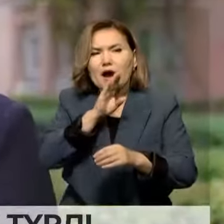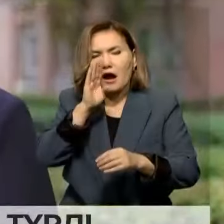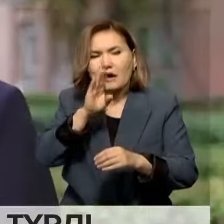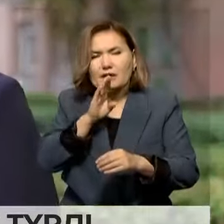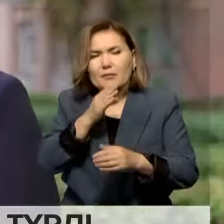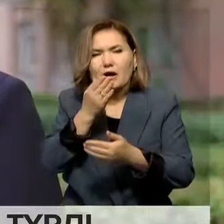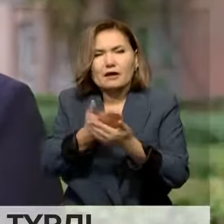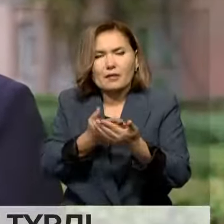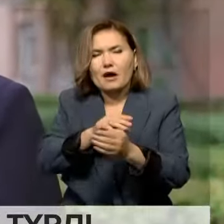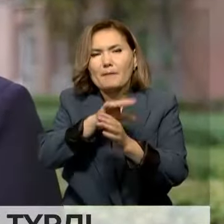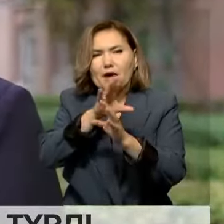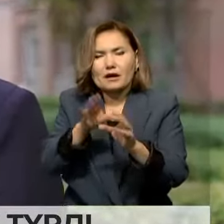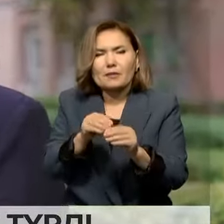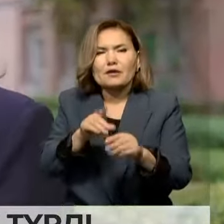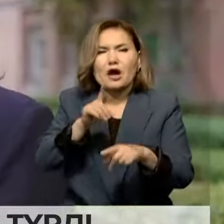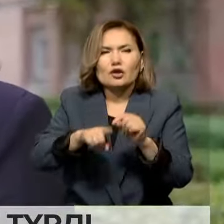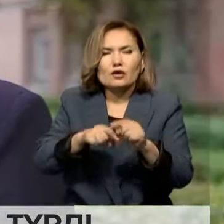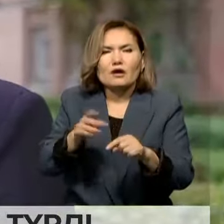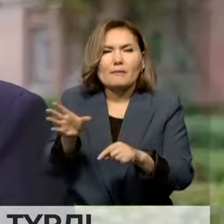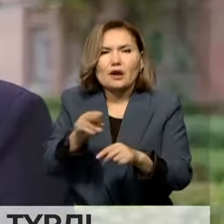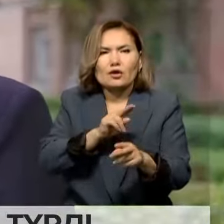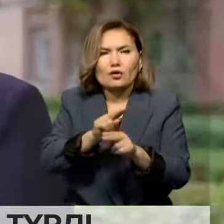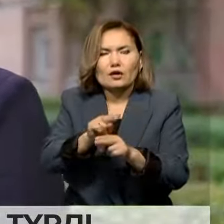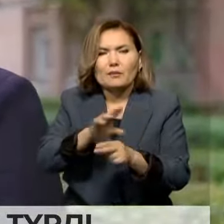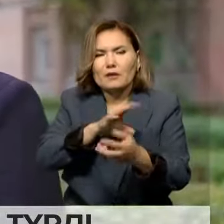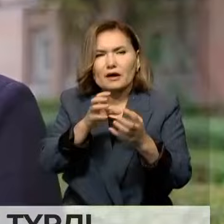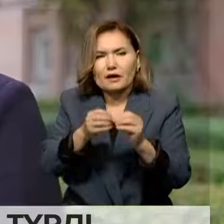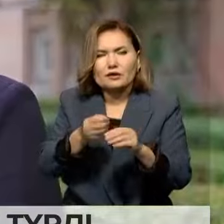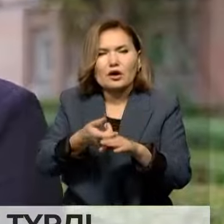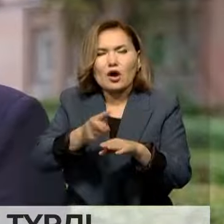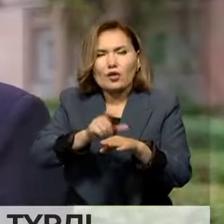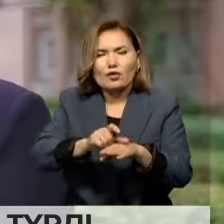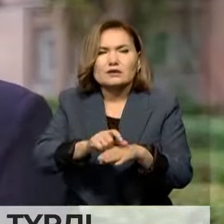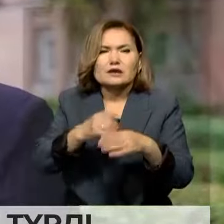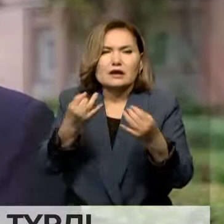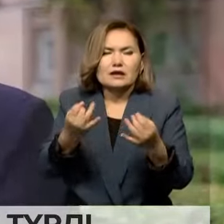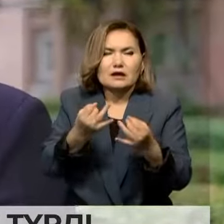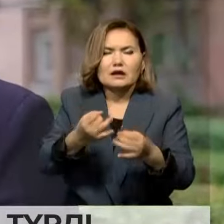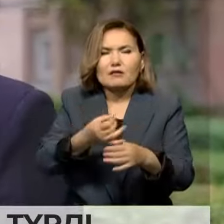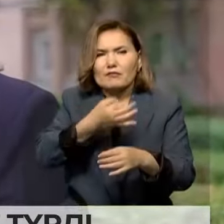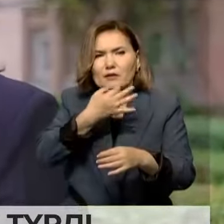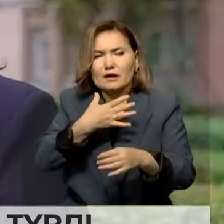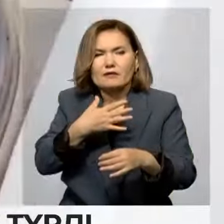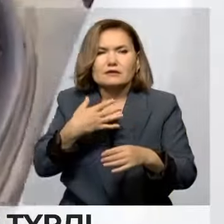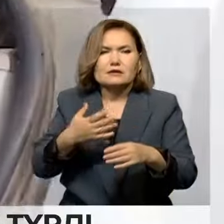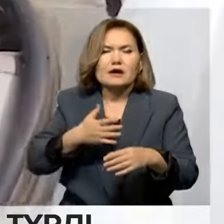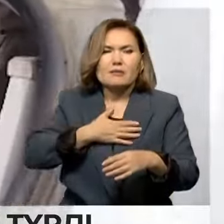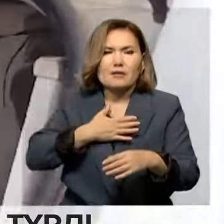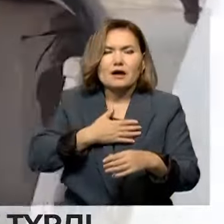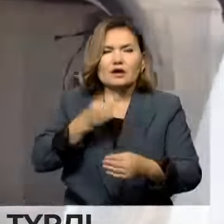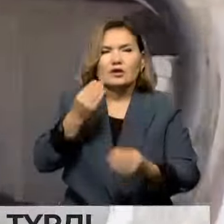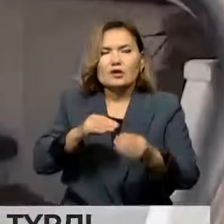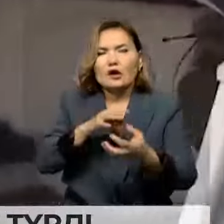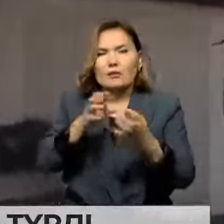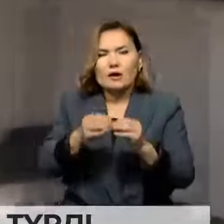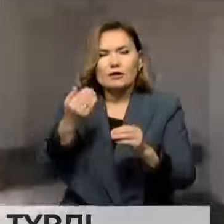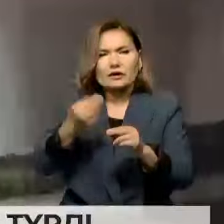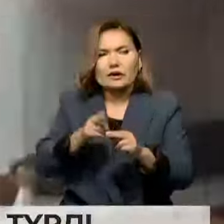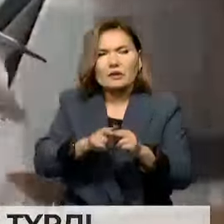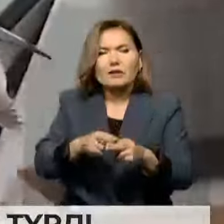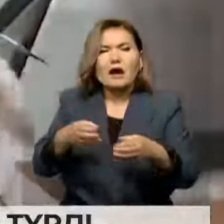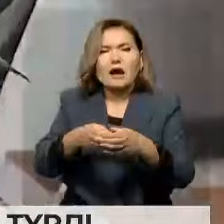достарыма, жігітіме, туысқандарыма үйретіп қойғамын. Сосын сайт арқылы онлайн ойнап та жаттығып жүрмін. Құлағымызды елең еткізген тағы